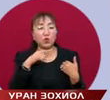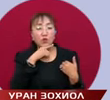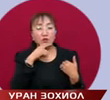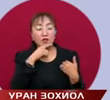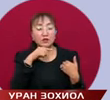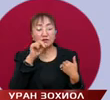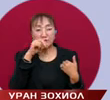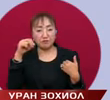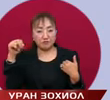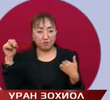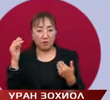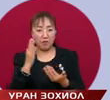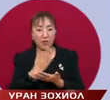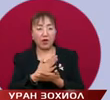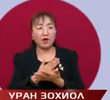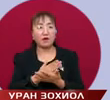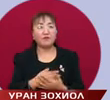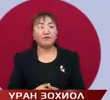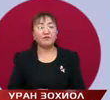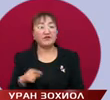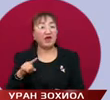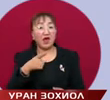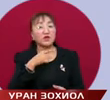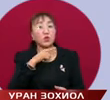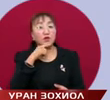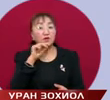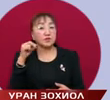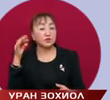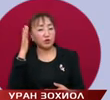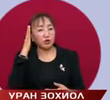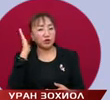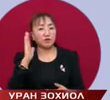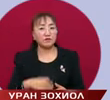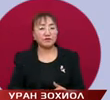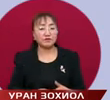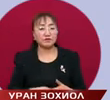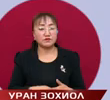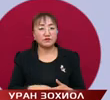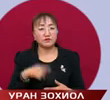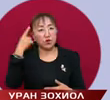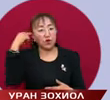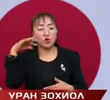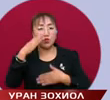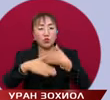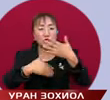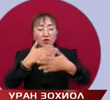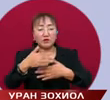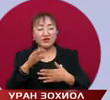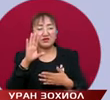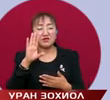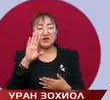Сайн бодороо, энэ асуултаа сайн бодно. Зохиолын үйл явдал хэрхэн өрнөв? Бор атанд юу